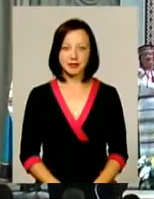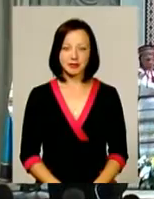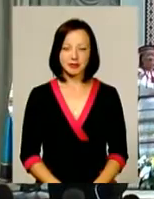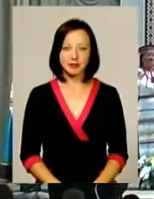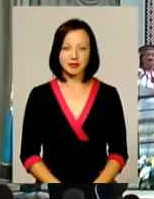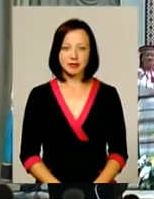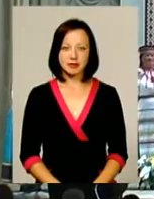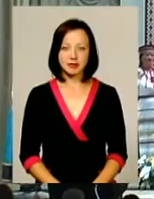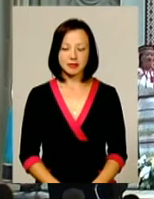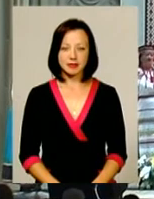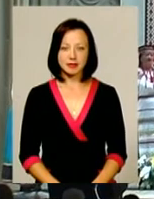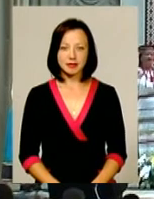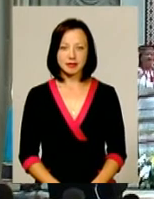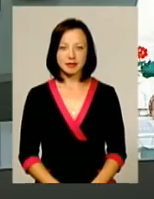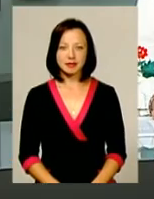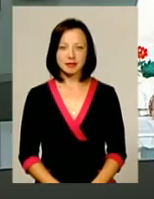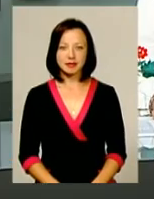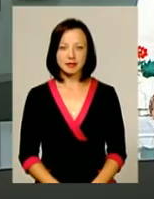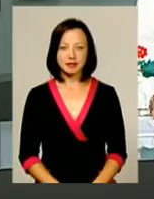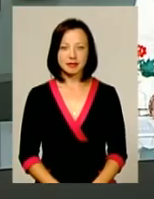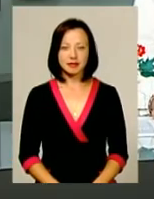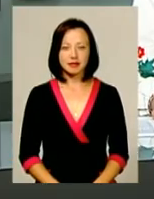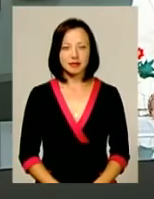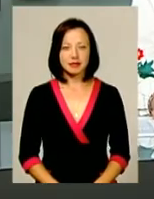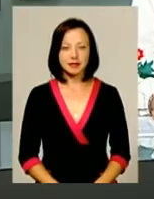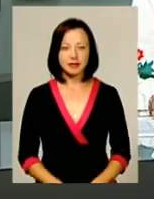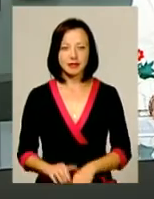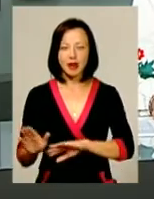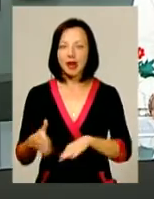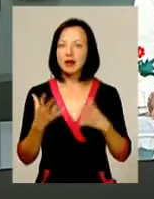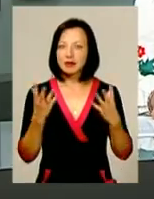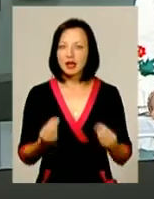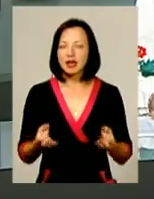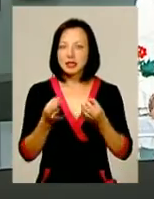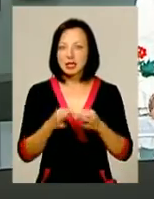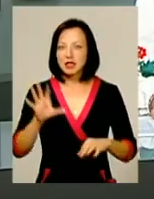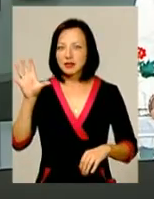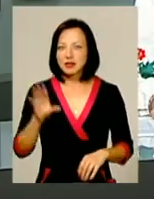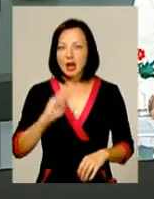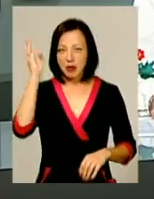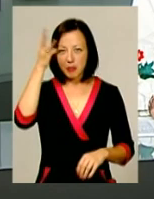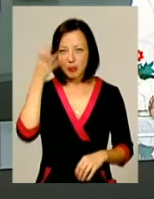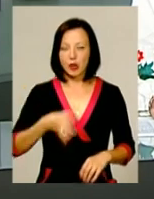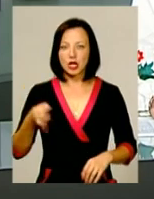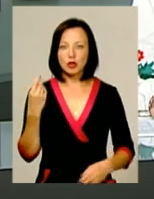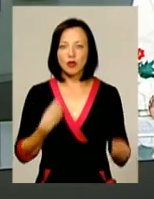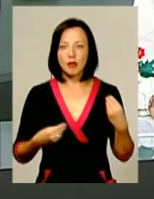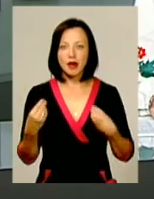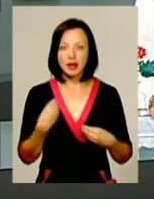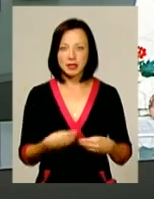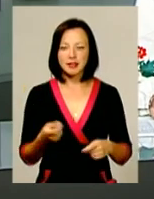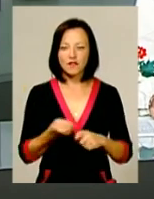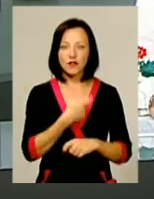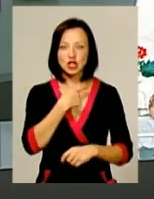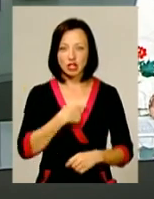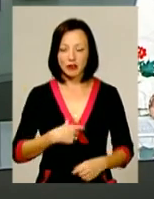для інформаційного випуску. У День Незалежності вся Хмельниччина вбереться у вишиванку. На